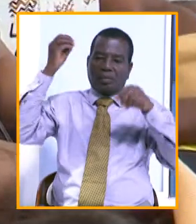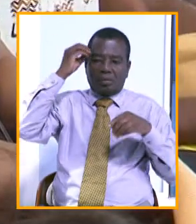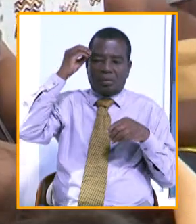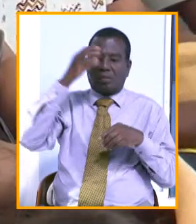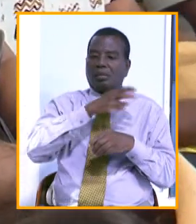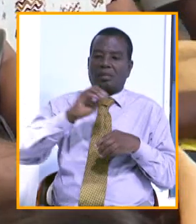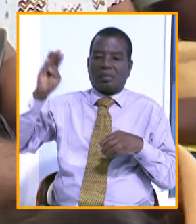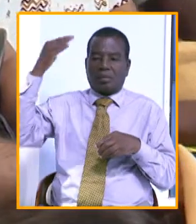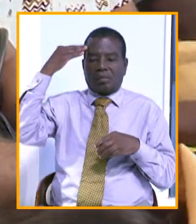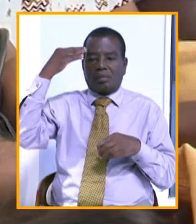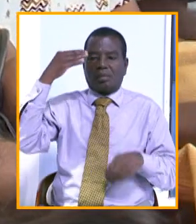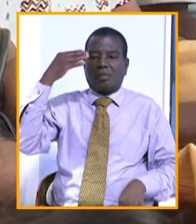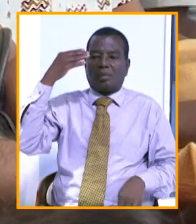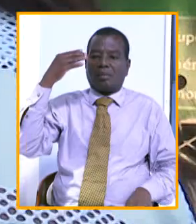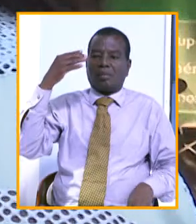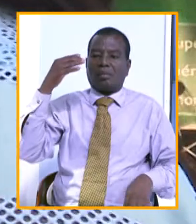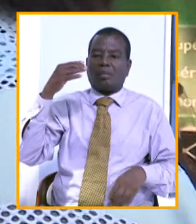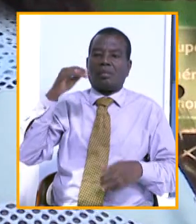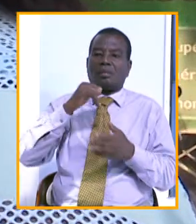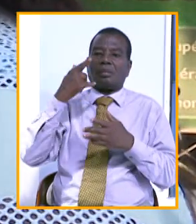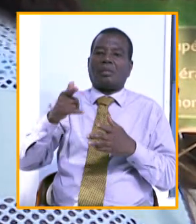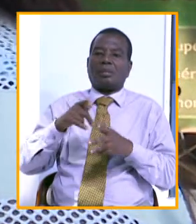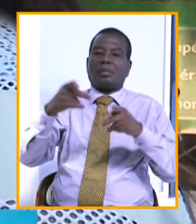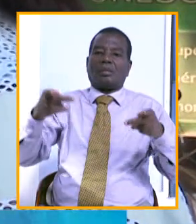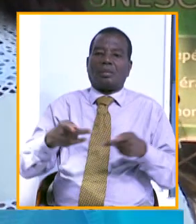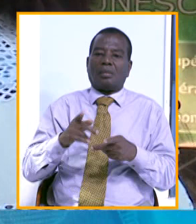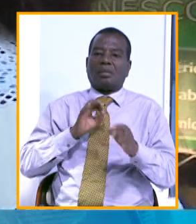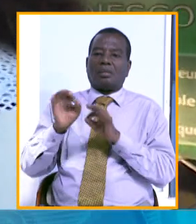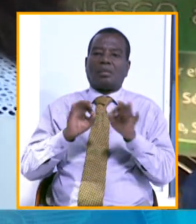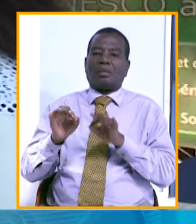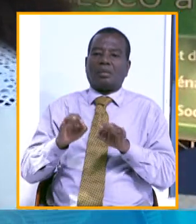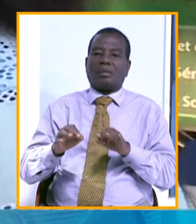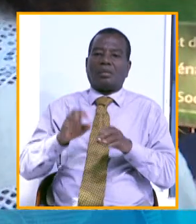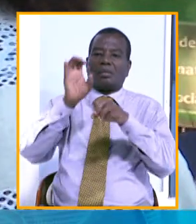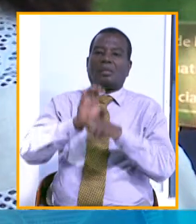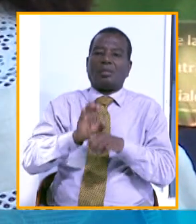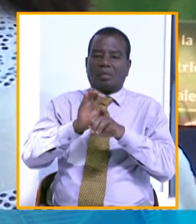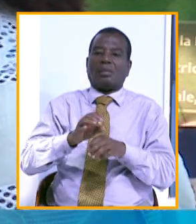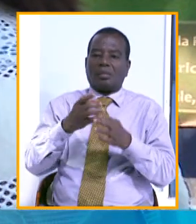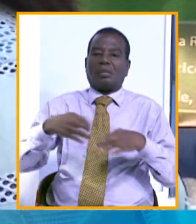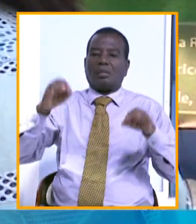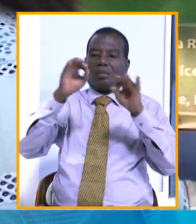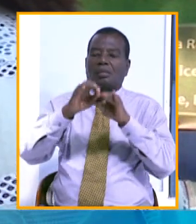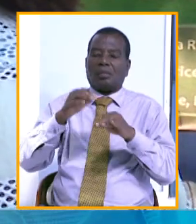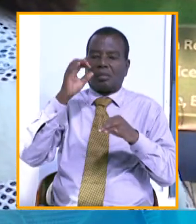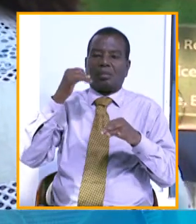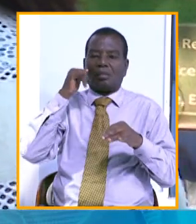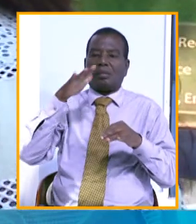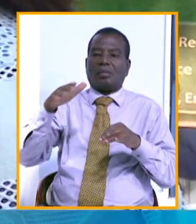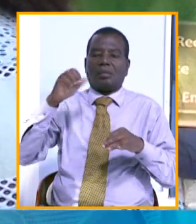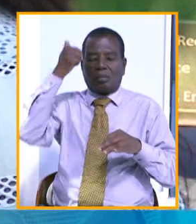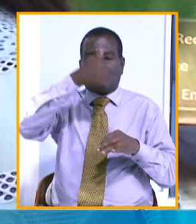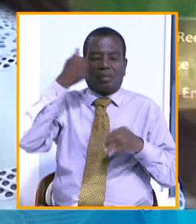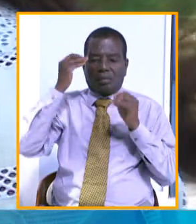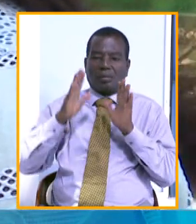ministre Adama Diawara. C'est une plateforme d'expression culturelle qui valorise la femme africaine en général, de façon particulière